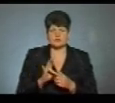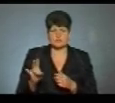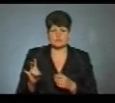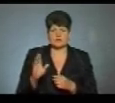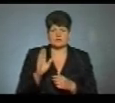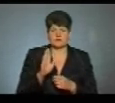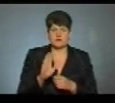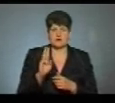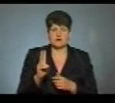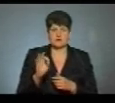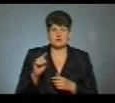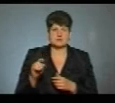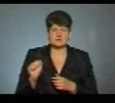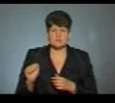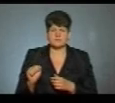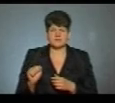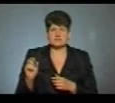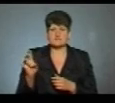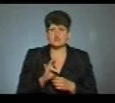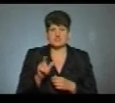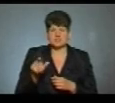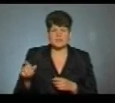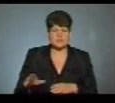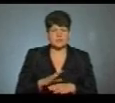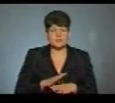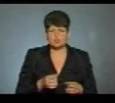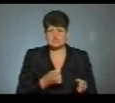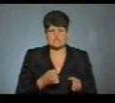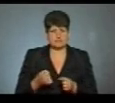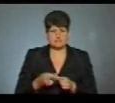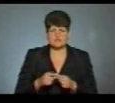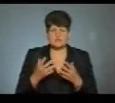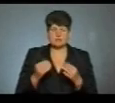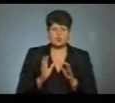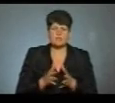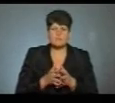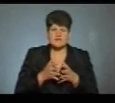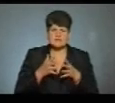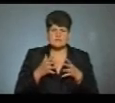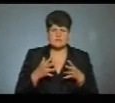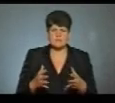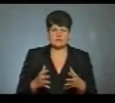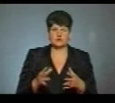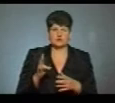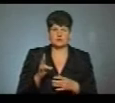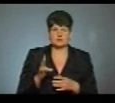Козак. Священики не будуть затримувати у цей день і будуть максимально, фактично,